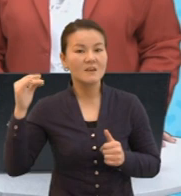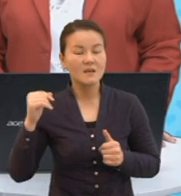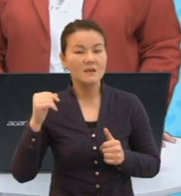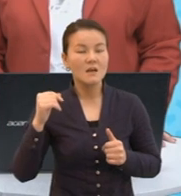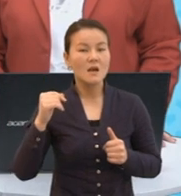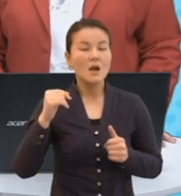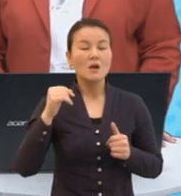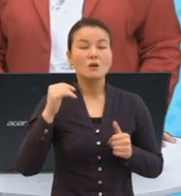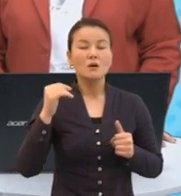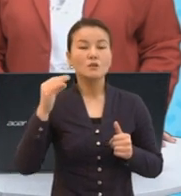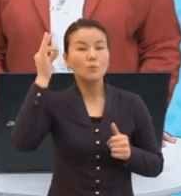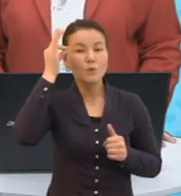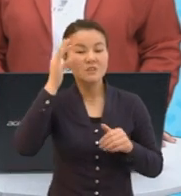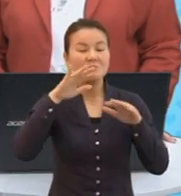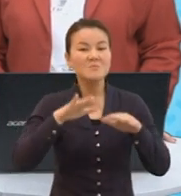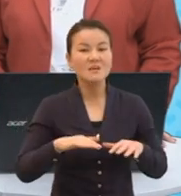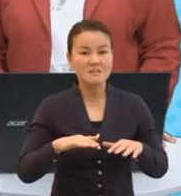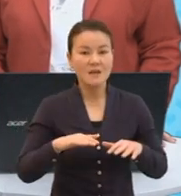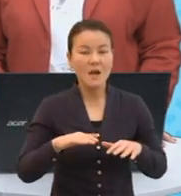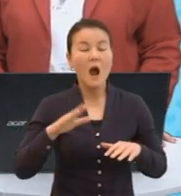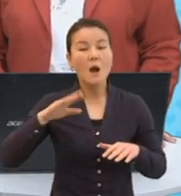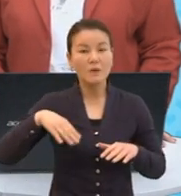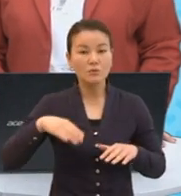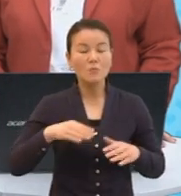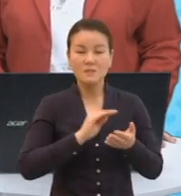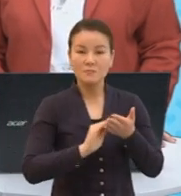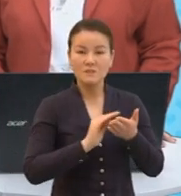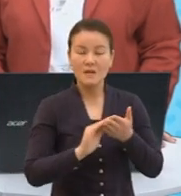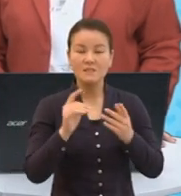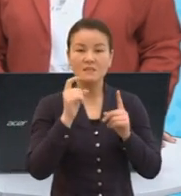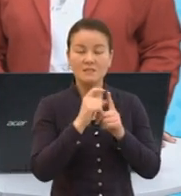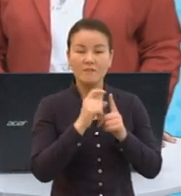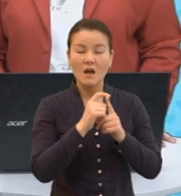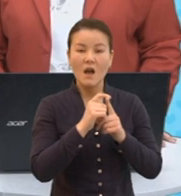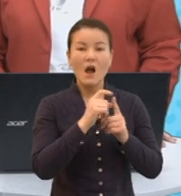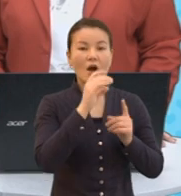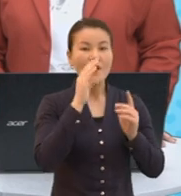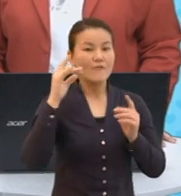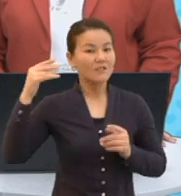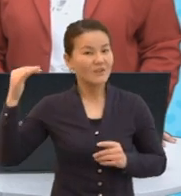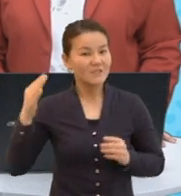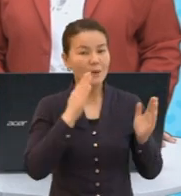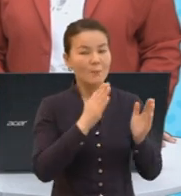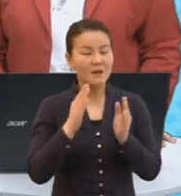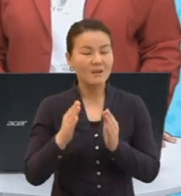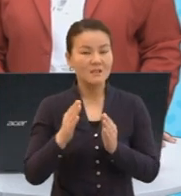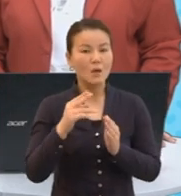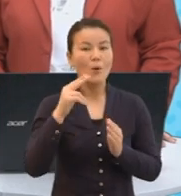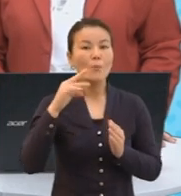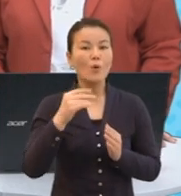место этих букв в алфавите, а затем записать слова в алфавитном порядке по первой